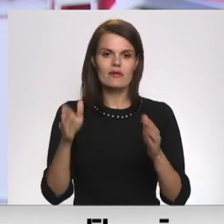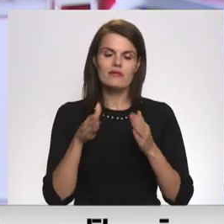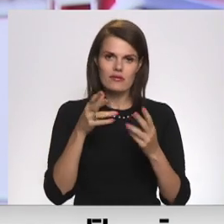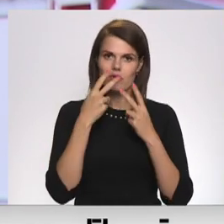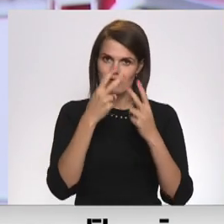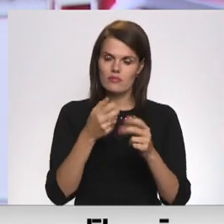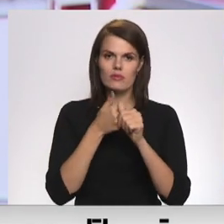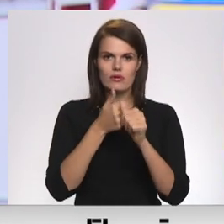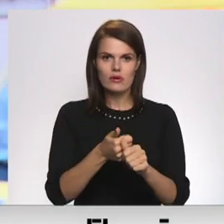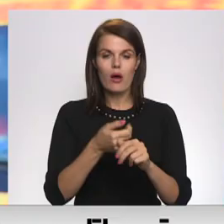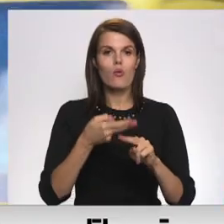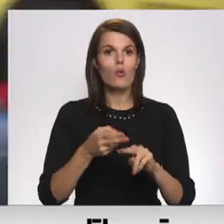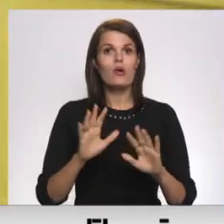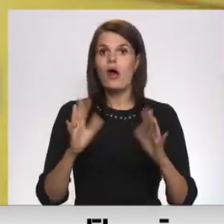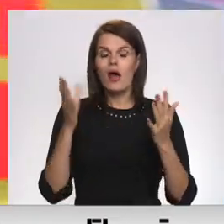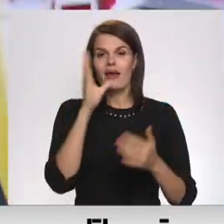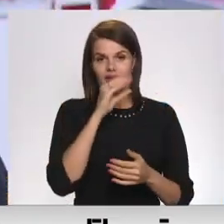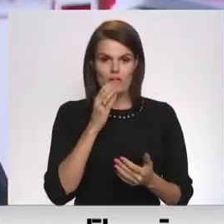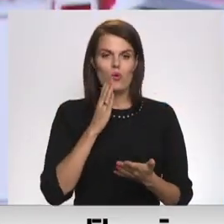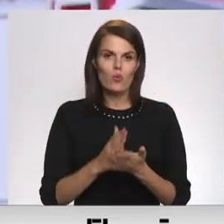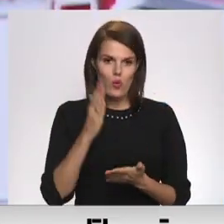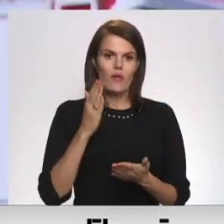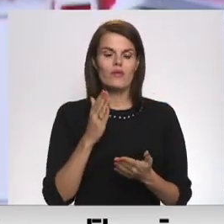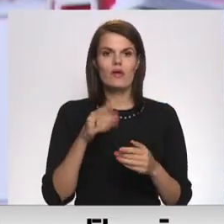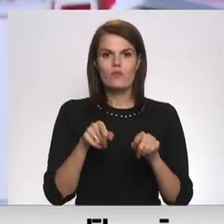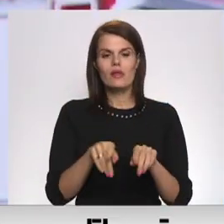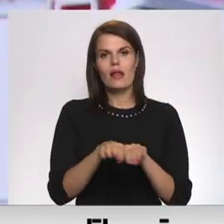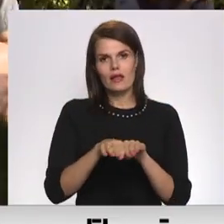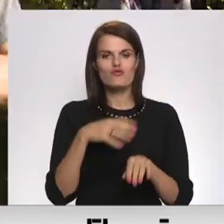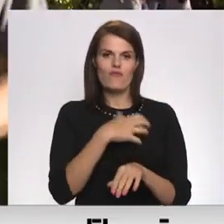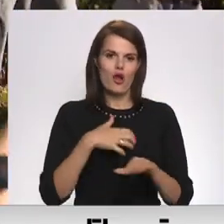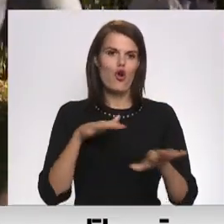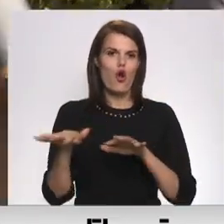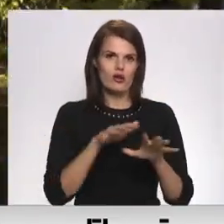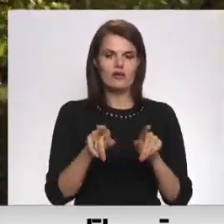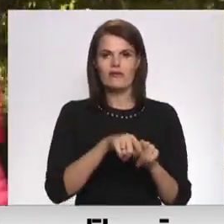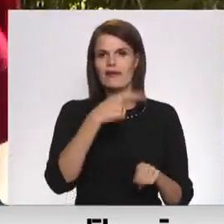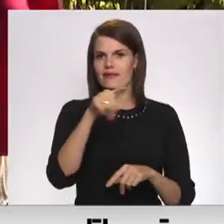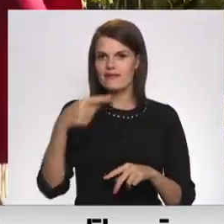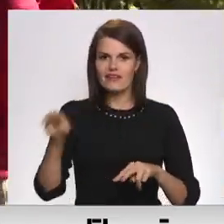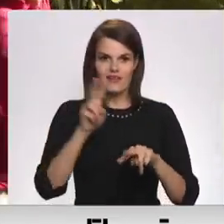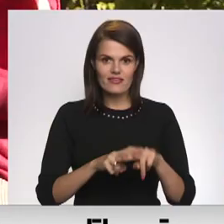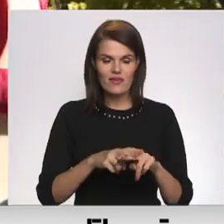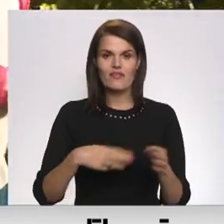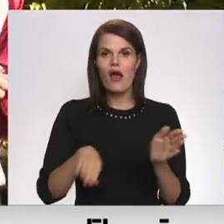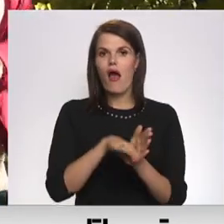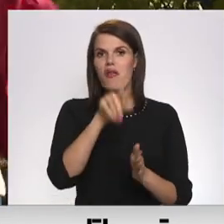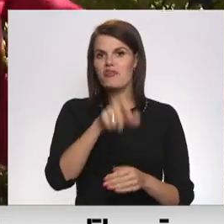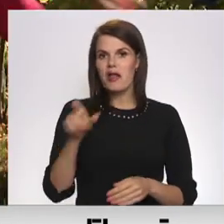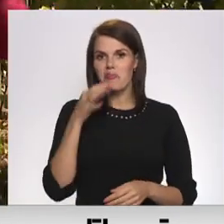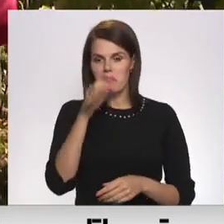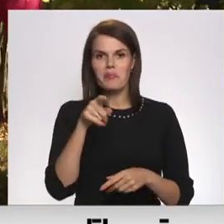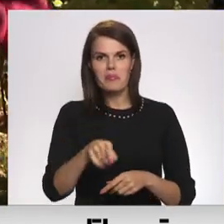lielāku uzmanību un, ja iespējams, noteikti ko šādu organizēt. Mācību dalībnieki mediķi atzīst, ka šādi